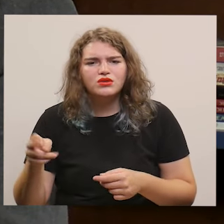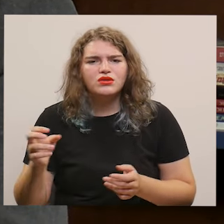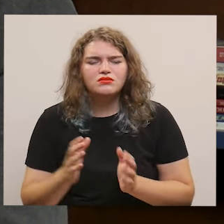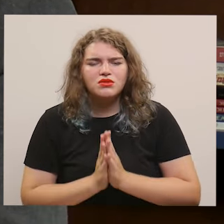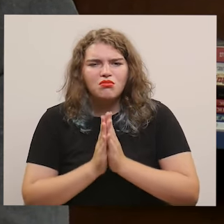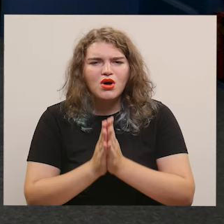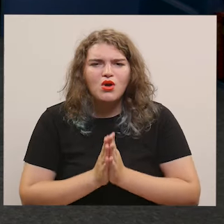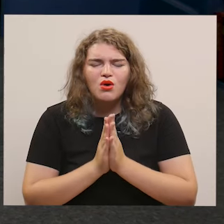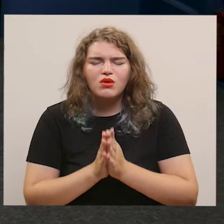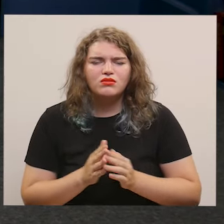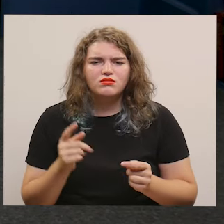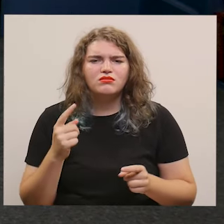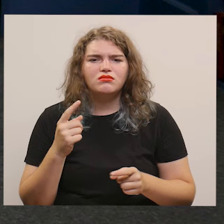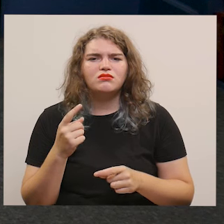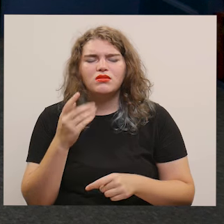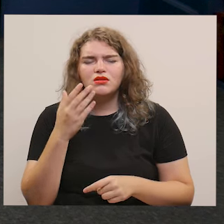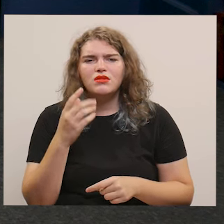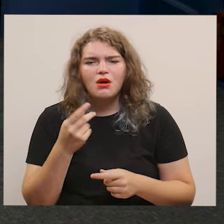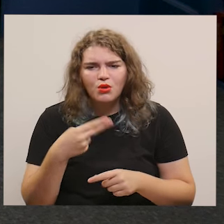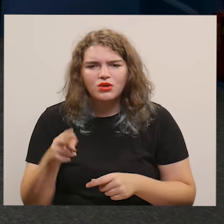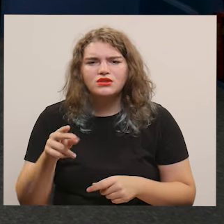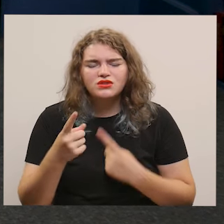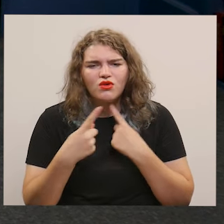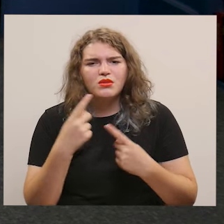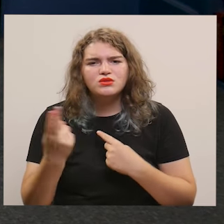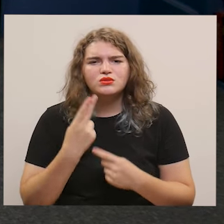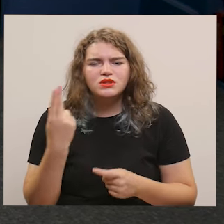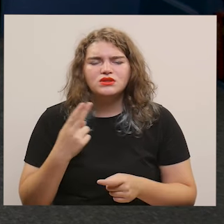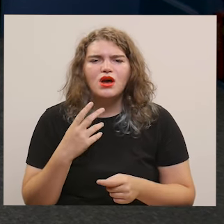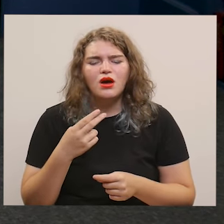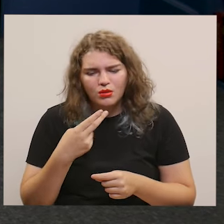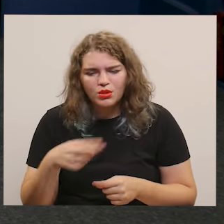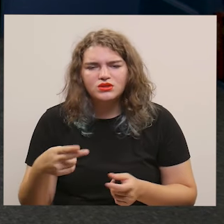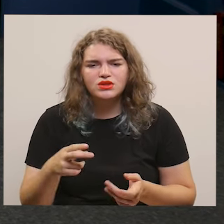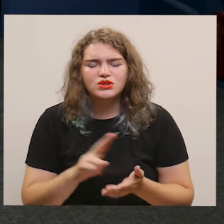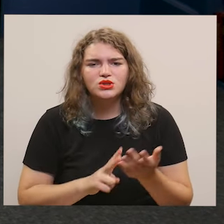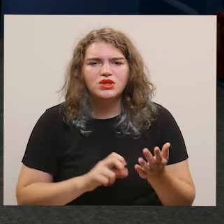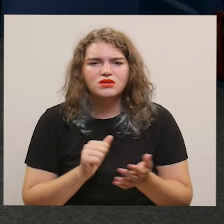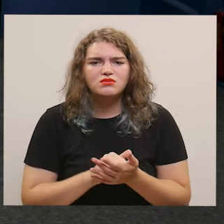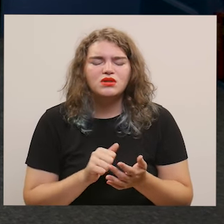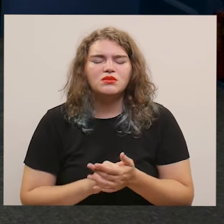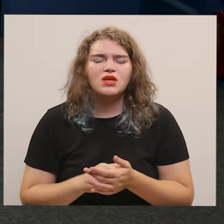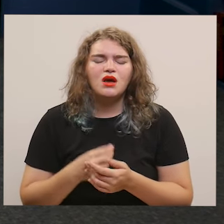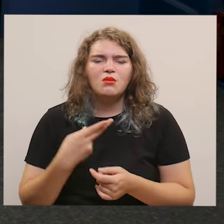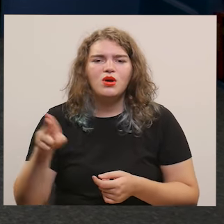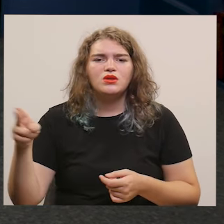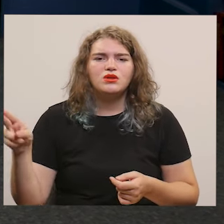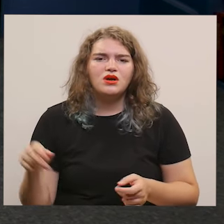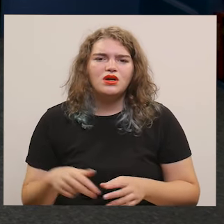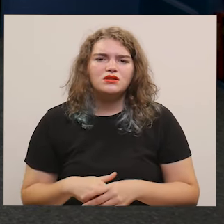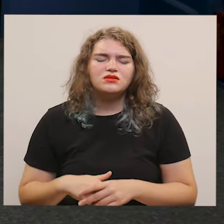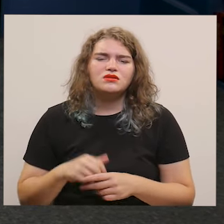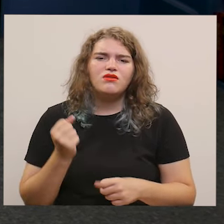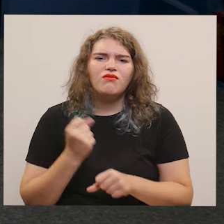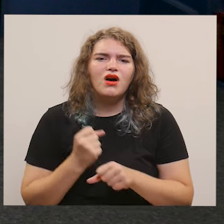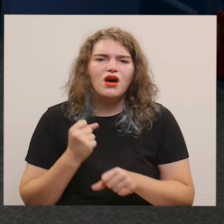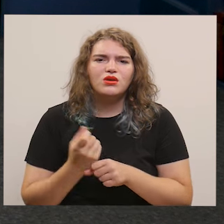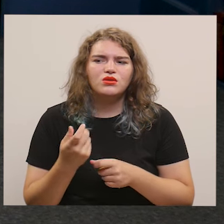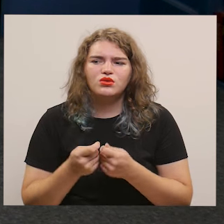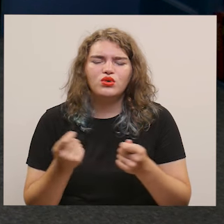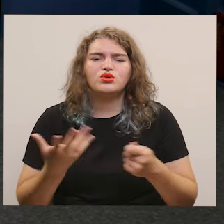lui Dumnezeu. Eu am continuat să stau de vorbă cu El. Am continuat să citesc din Biblie. Am continuat să fac tot ceea ce știam la